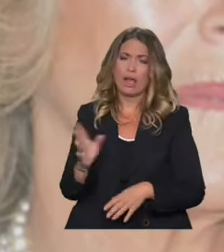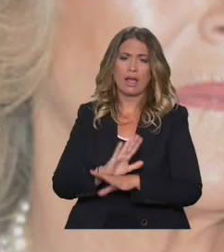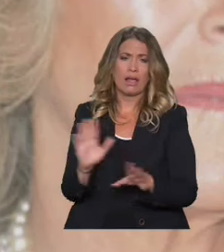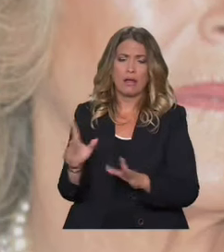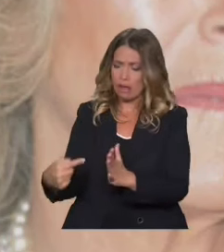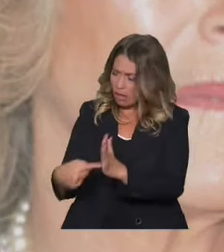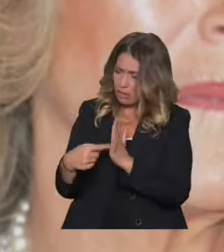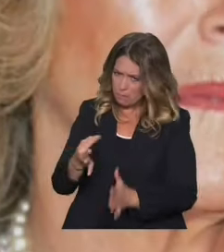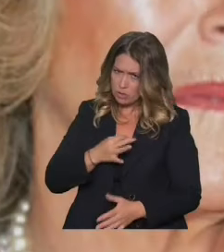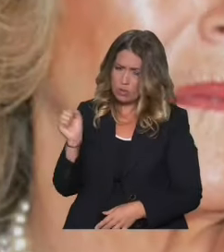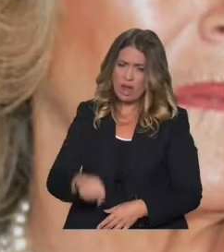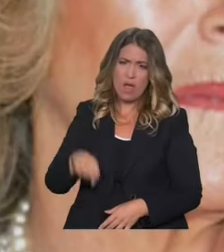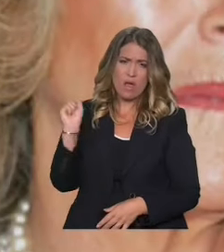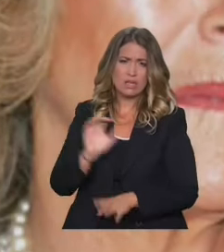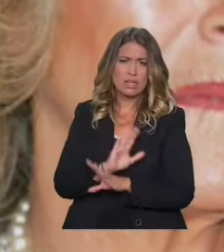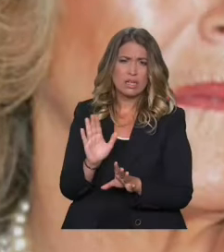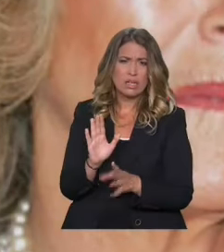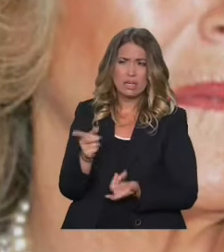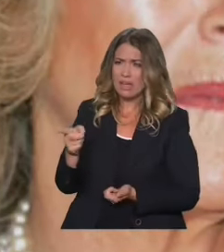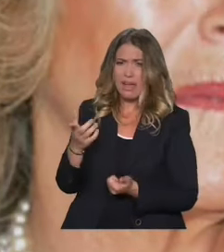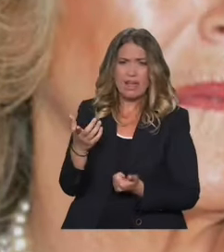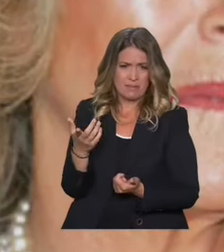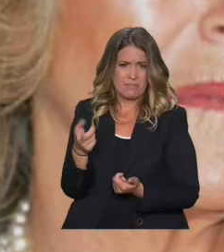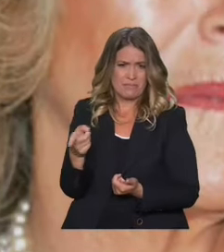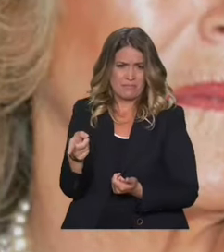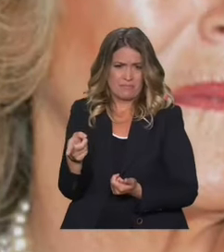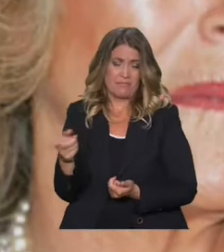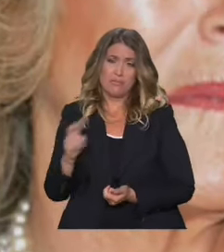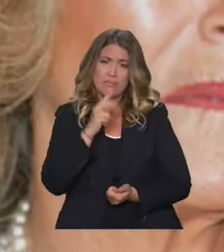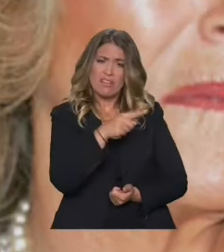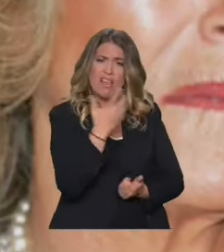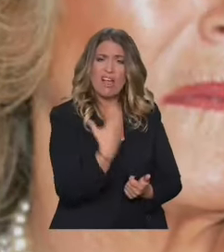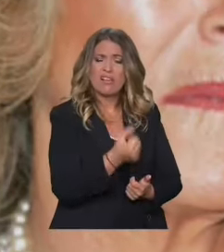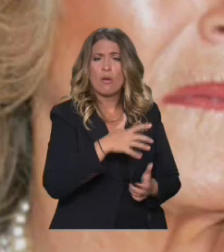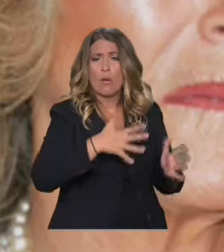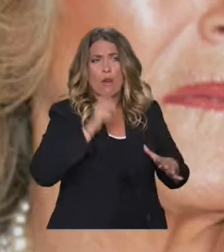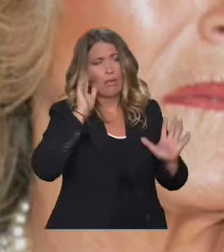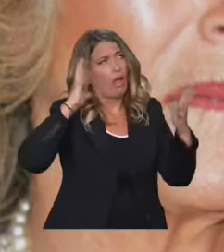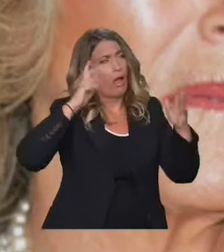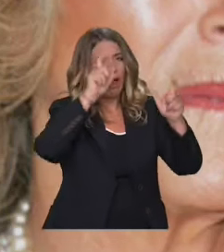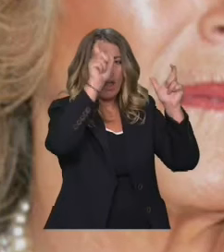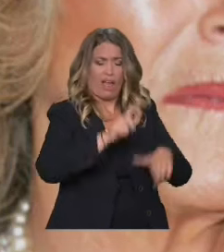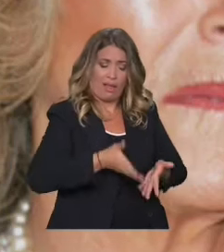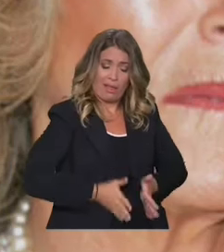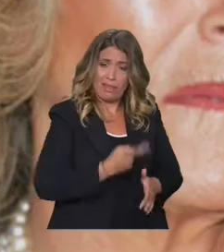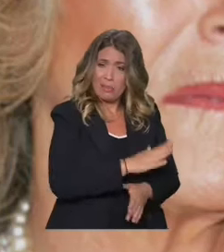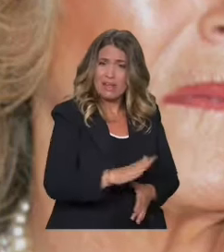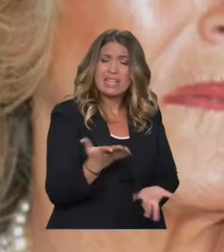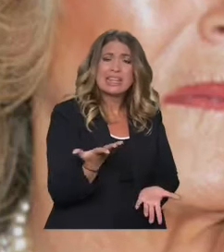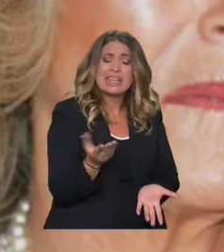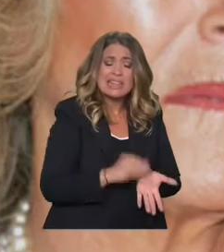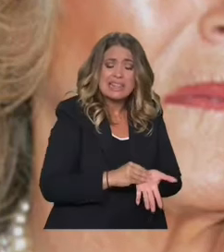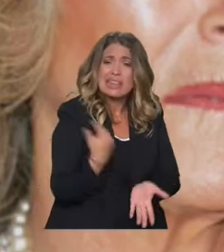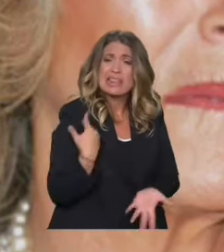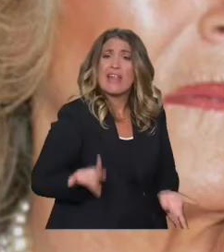μου το επιβεβαιώσεις. Έχεις όλα όσα ήθελες. Όλοι οι άνδρες της Ιφιλίου είναι ερωτευμένοι μαζί σου και έχεις δύο πανέμορφα παιδιά. Τι